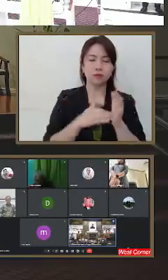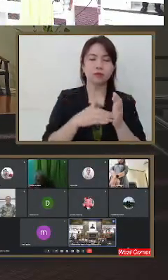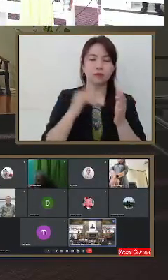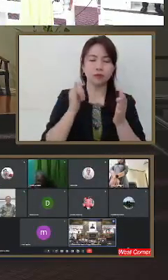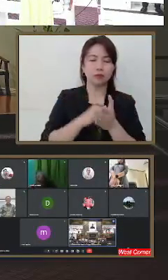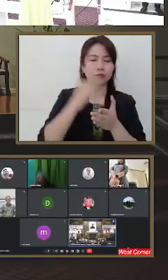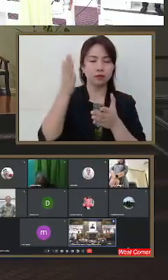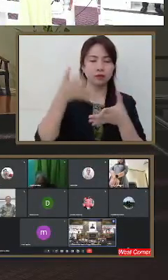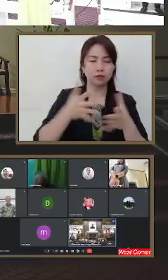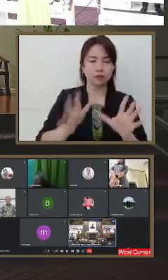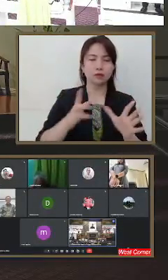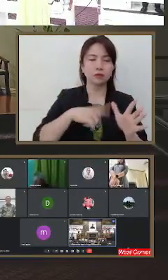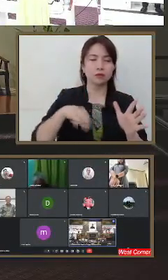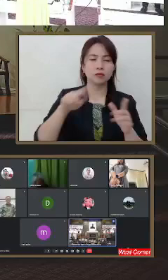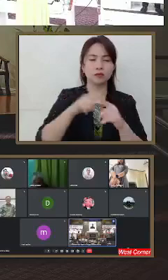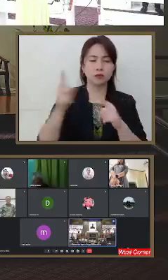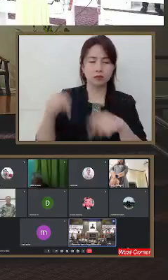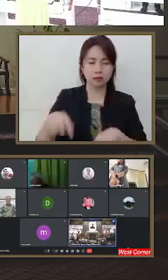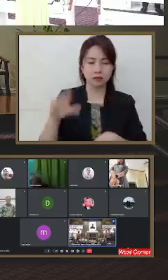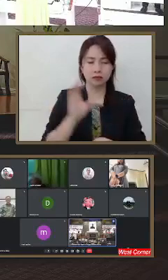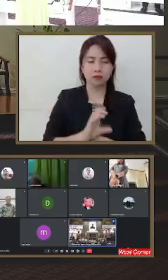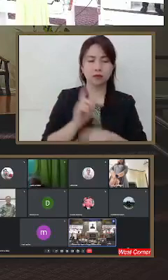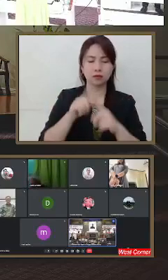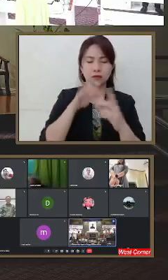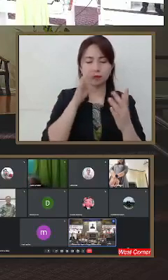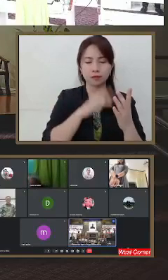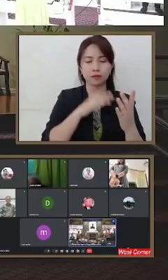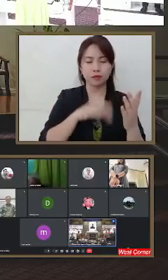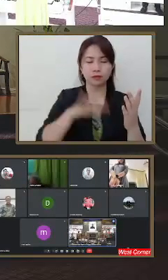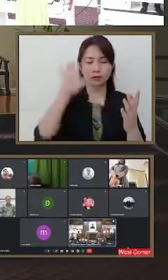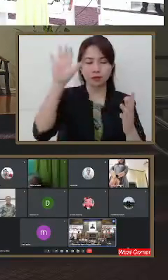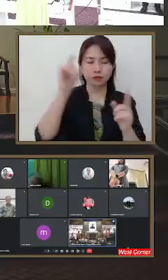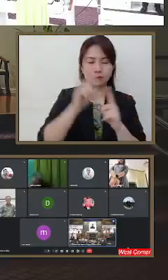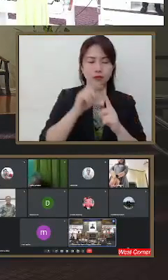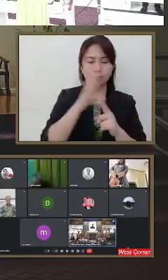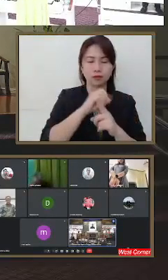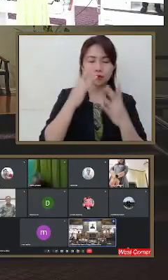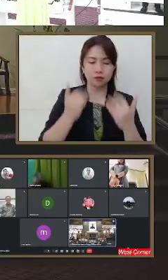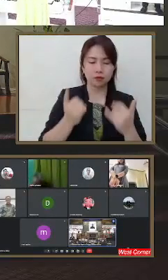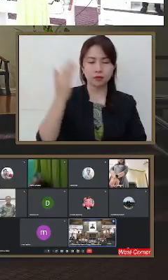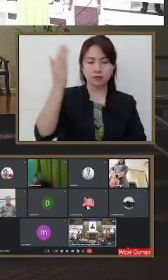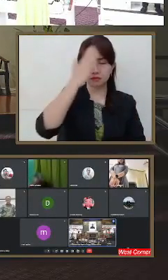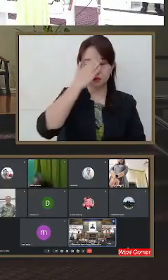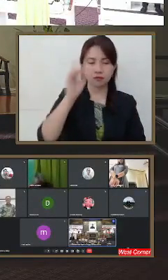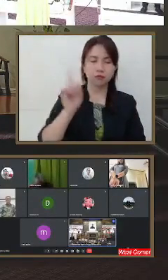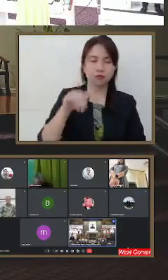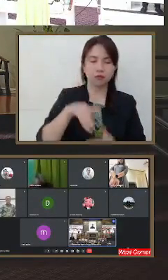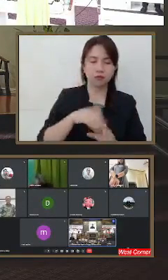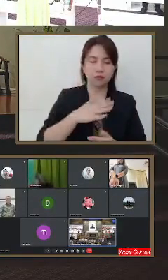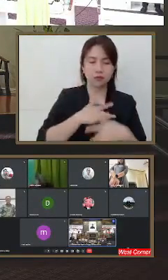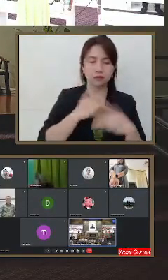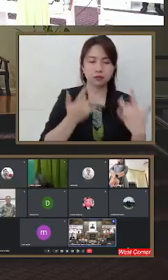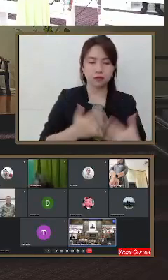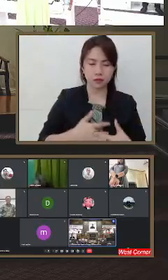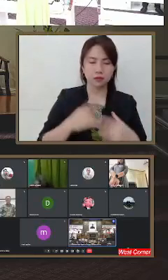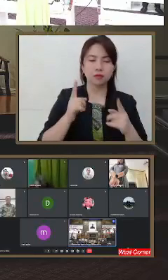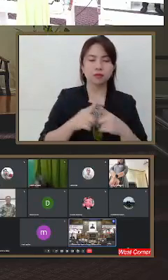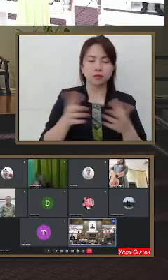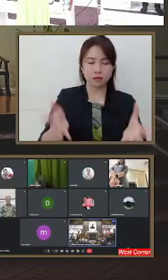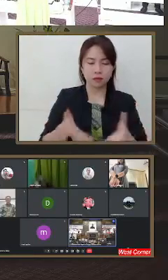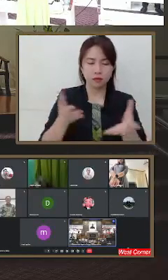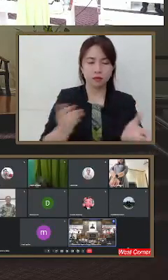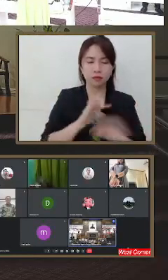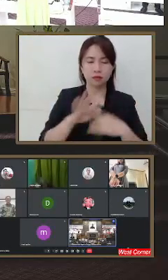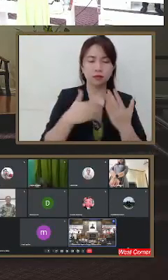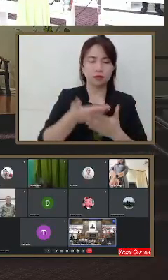tinipon upang mapag-aralan po ang inyo pong salita Panginoon Alam niyo po ang aking nais walang iba kundi incourage ang inyo p maanak